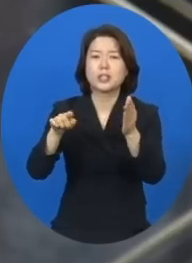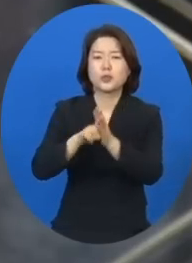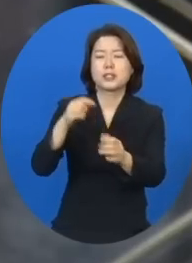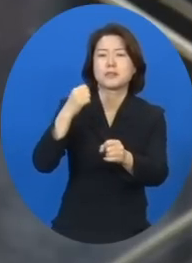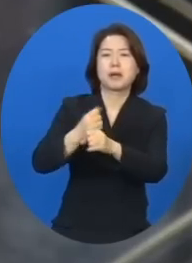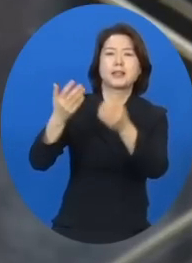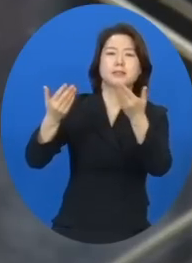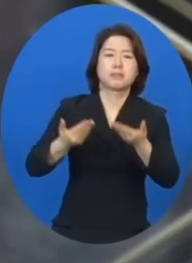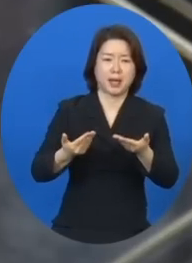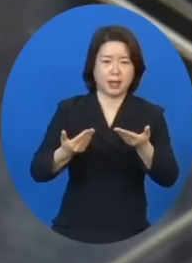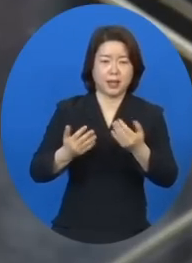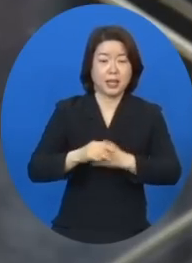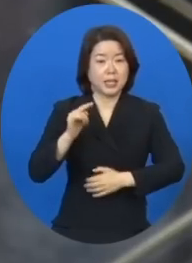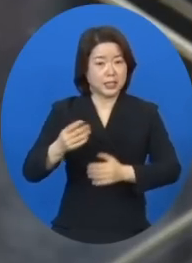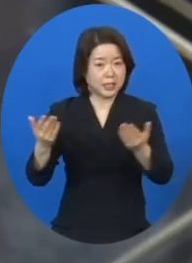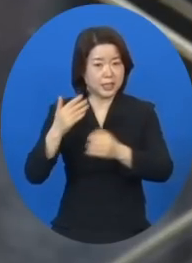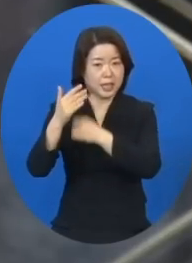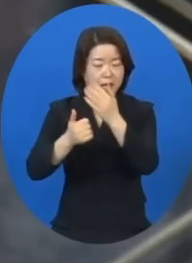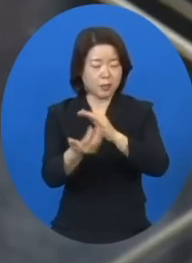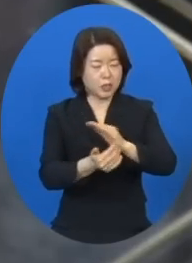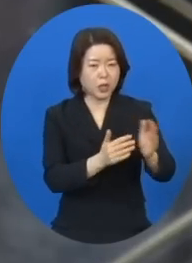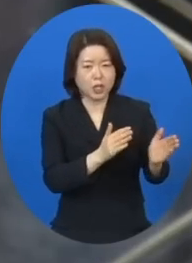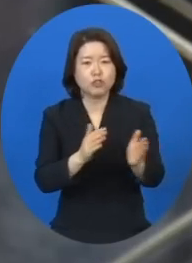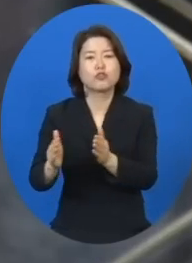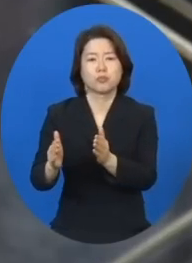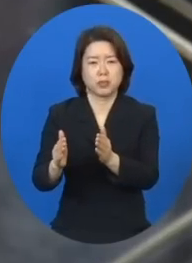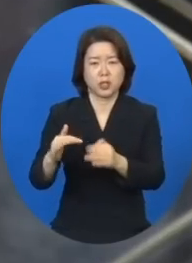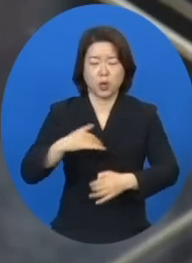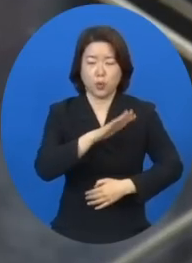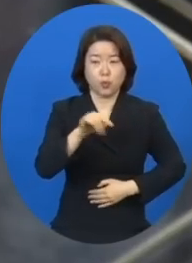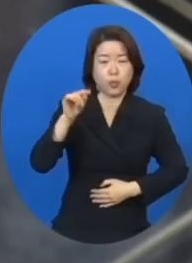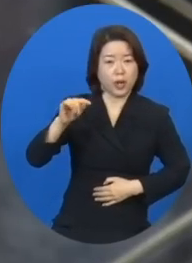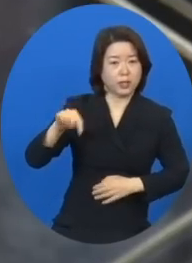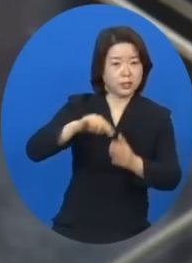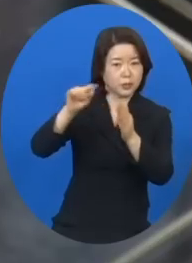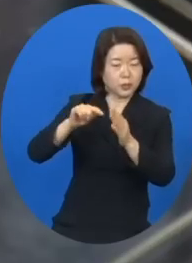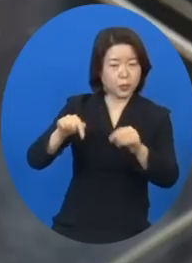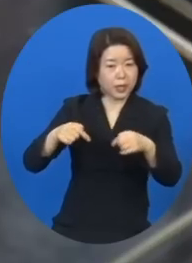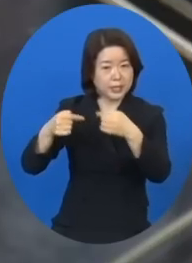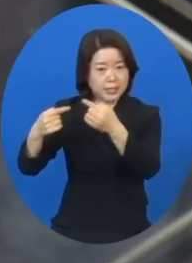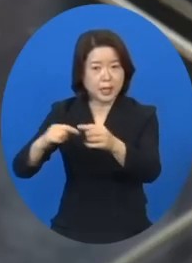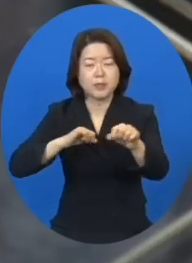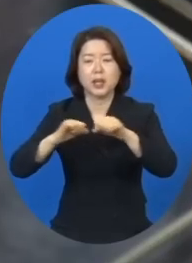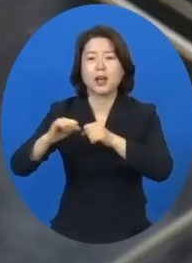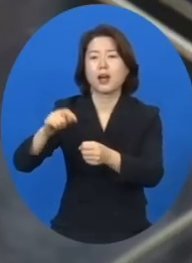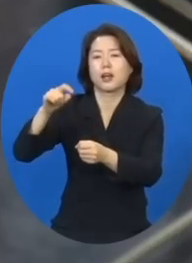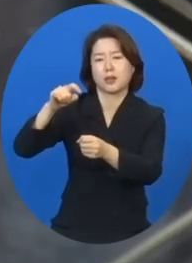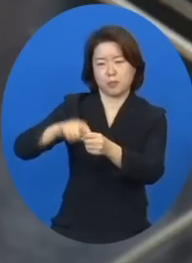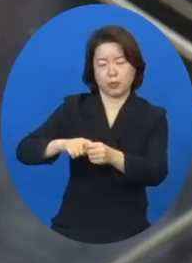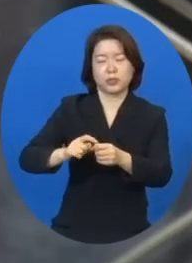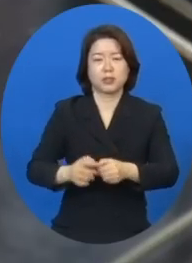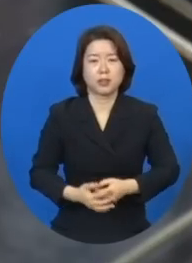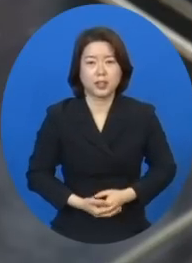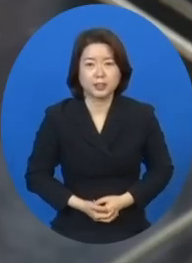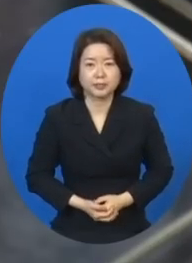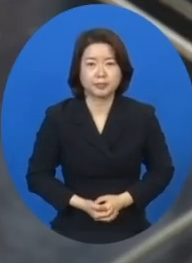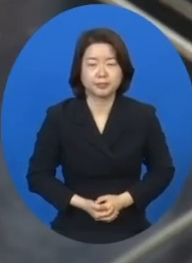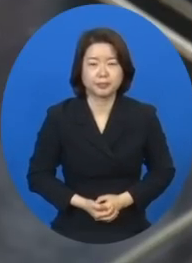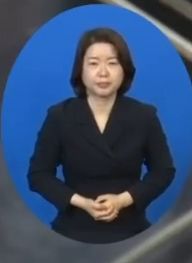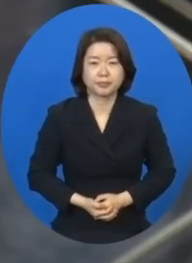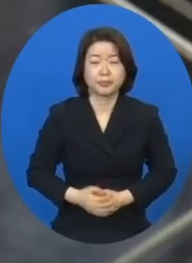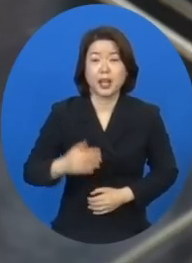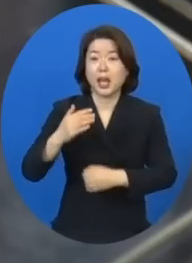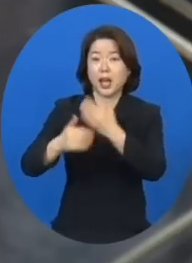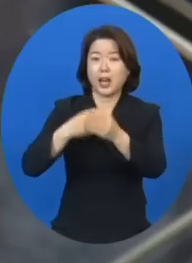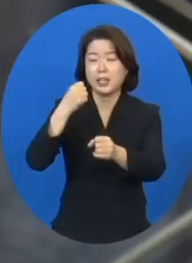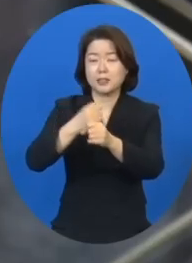자니 이 일은 하나님이 전에 예비하사 우리로 그 가운데서 행하게 하려 하심이니라. 하나님이